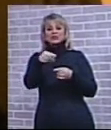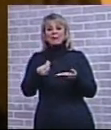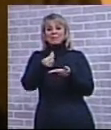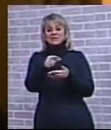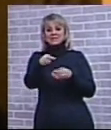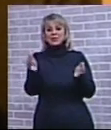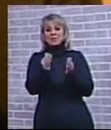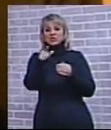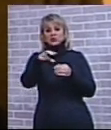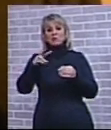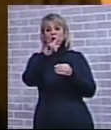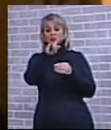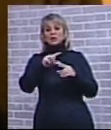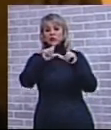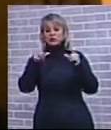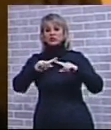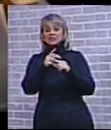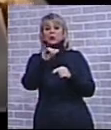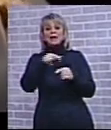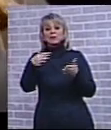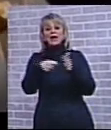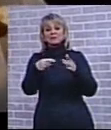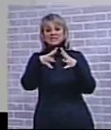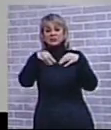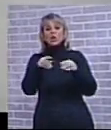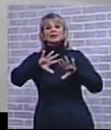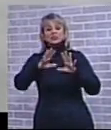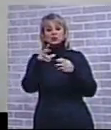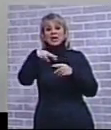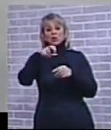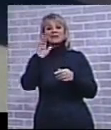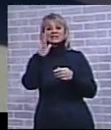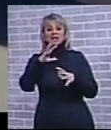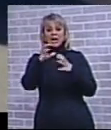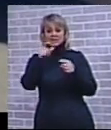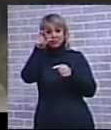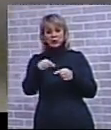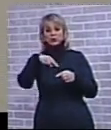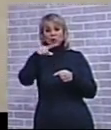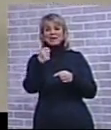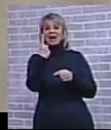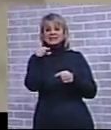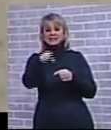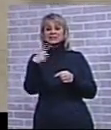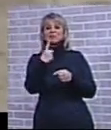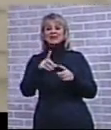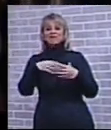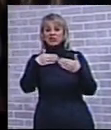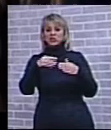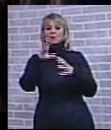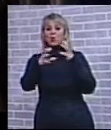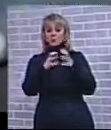стипендия меньше, чем в летном училище. Ему необходимо было кормить семью. Так случайно Алексей Леонов и стал космонавтом номер 11 и первым в